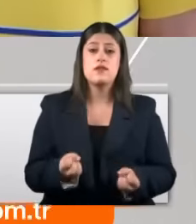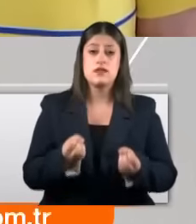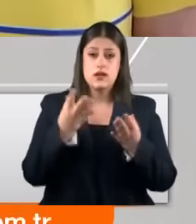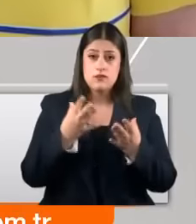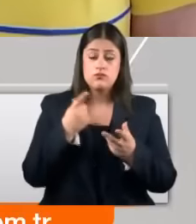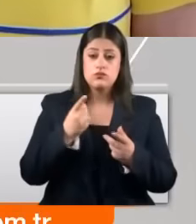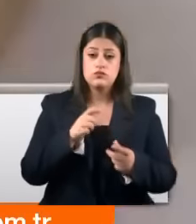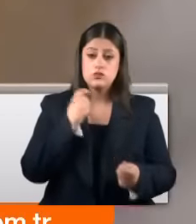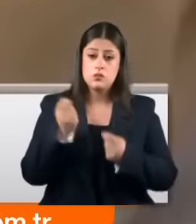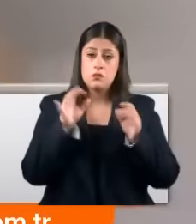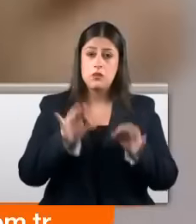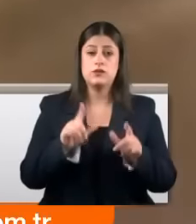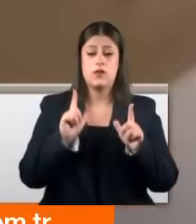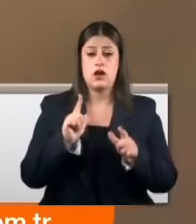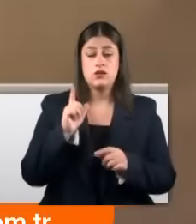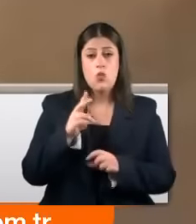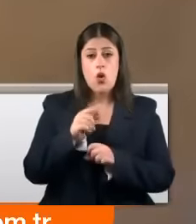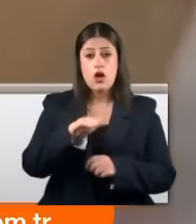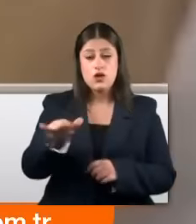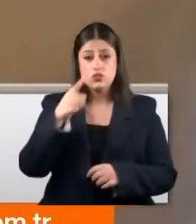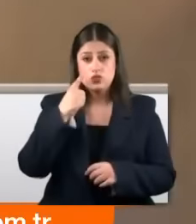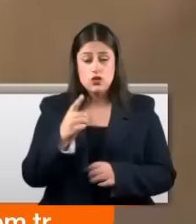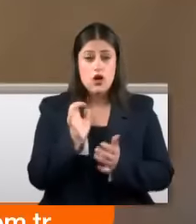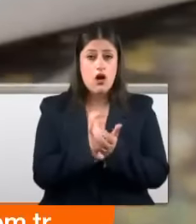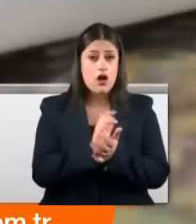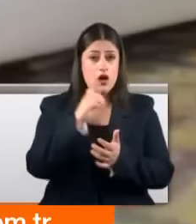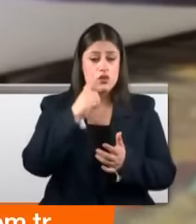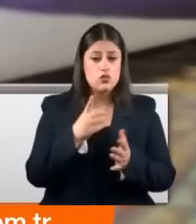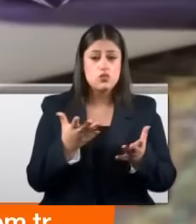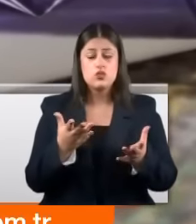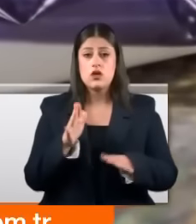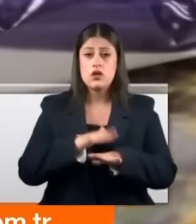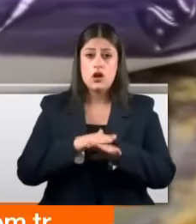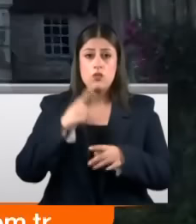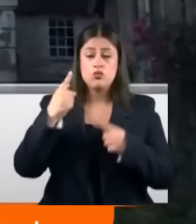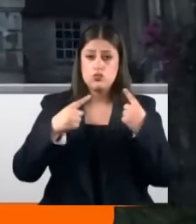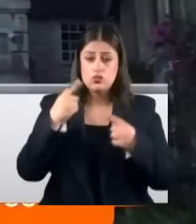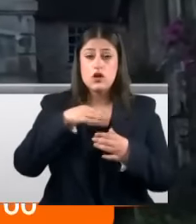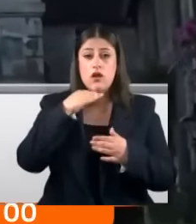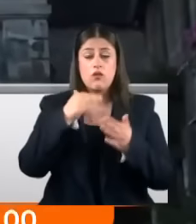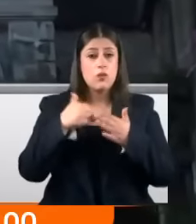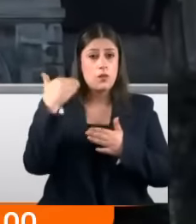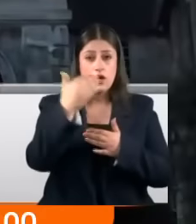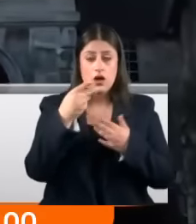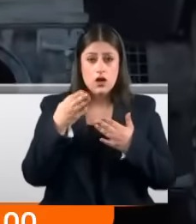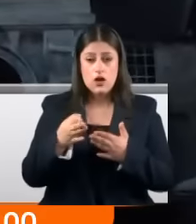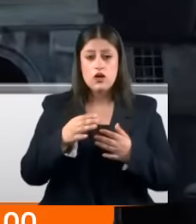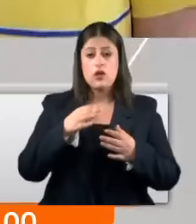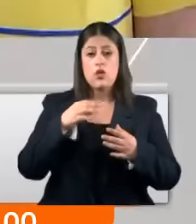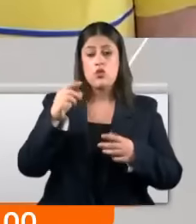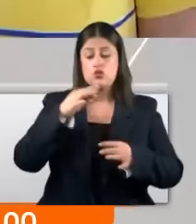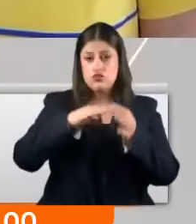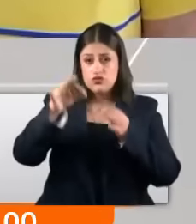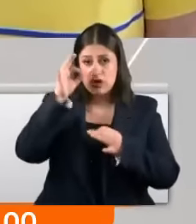yaptırıma gitmesi gerekir. Öğrenci de aileler de işin içinden çıkamayınca yurt dışındaki özel üniversiteler rağbet görmeye başladı.